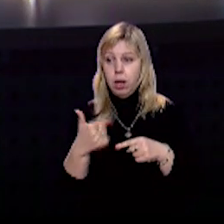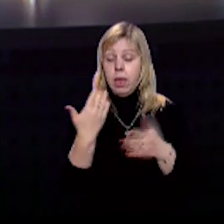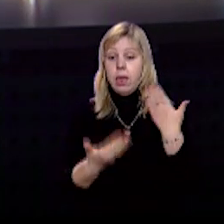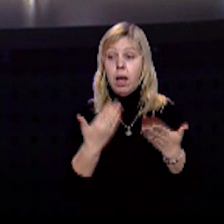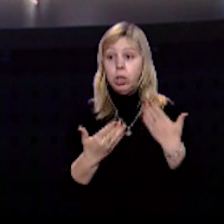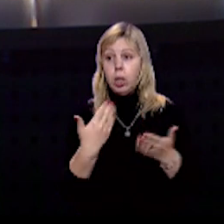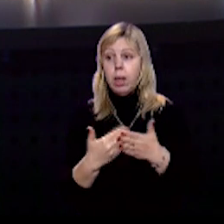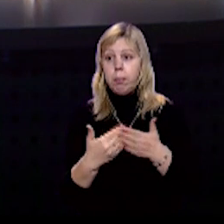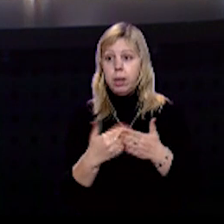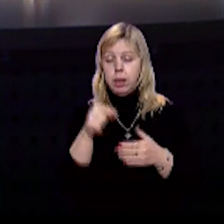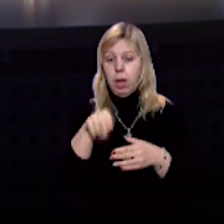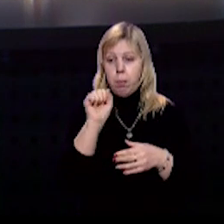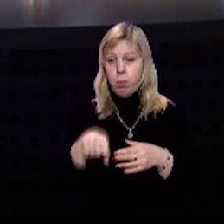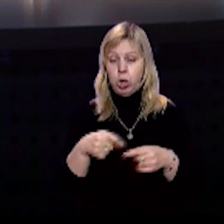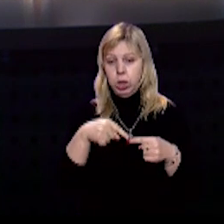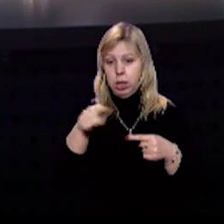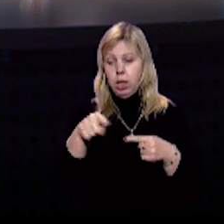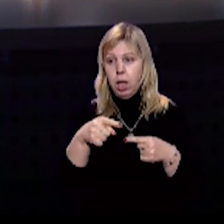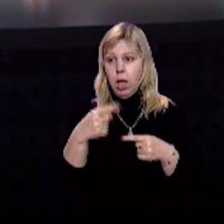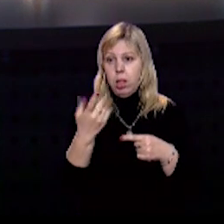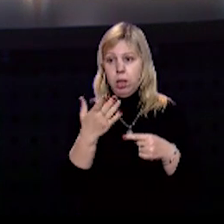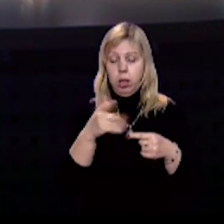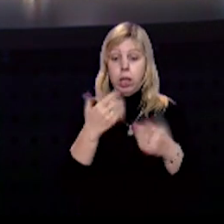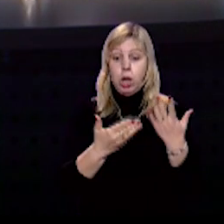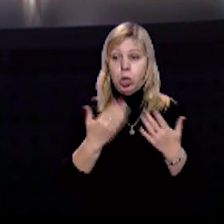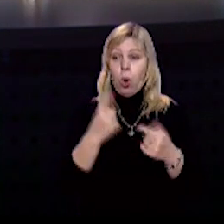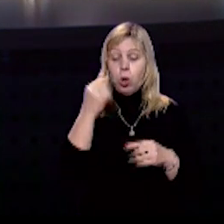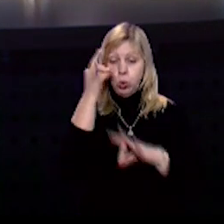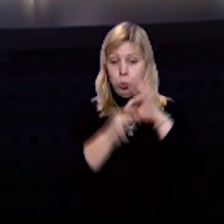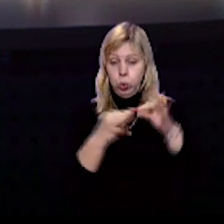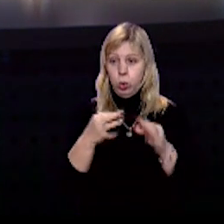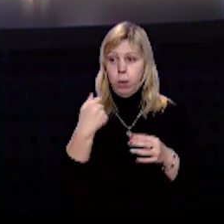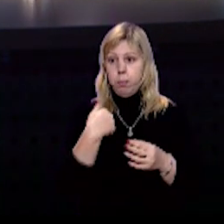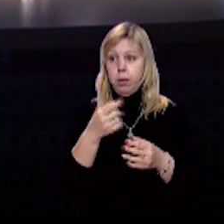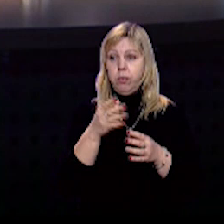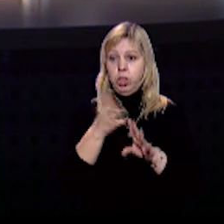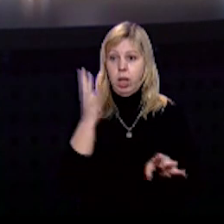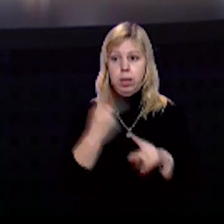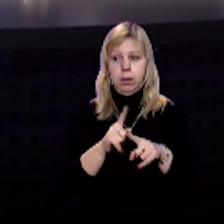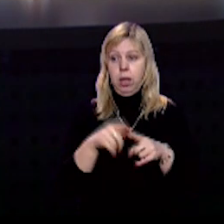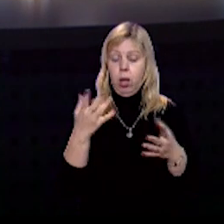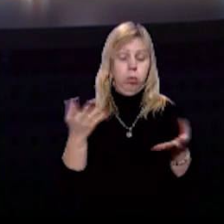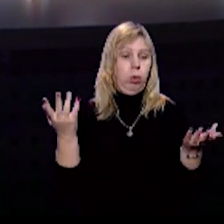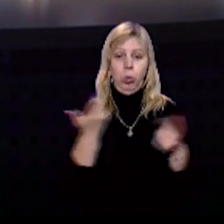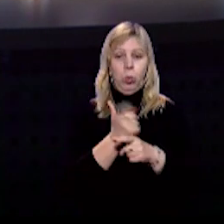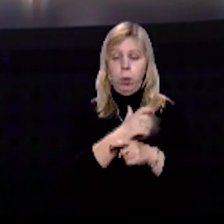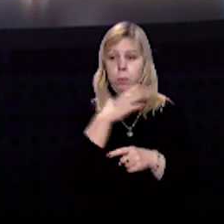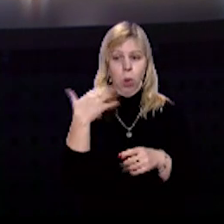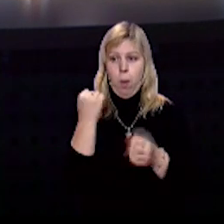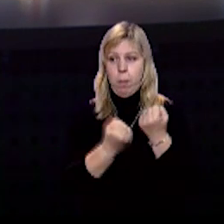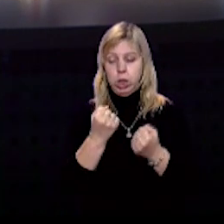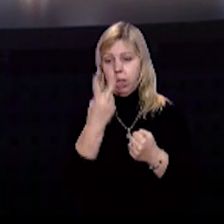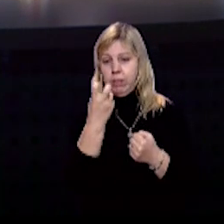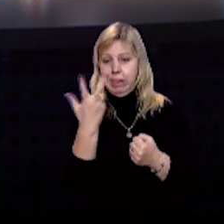якщо, наприклад, там можна перейти за півдня кордон, якщо добу ми стоїмо в черзі, це вже дуже там щось черга і дуже багато машин, там